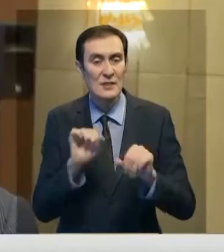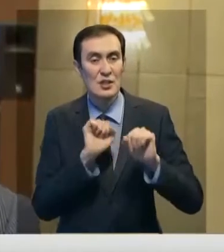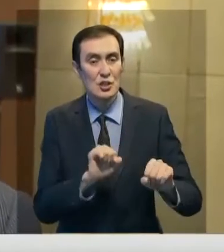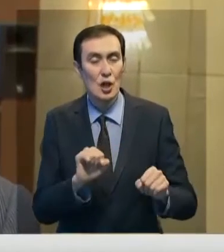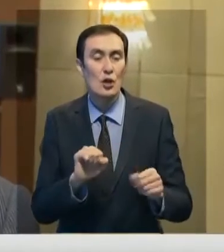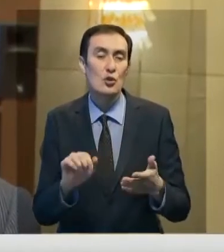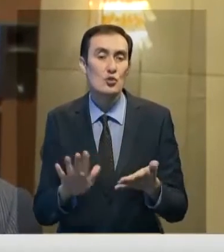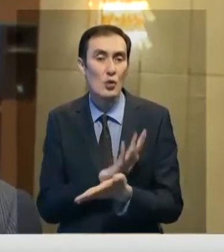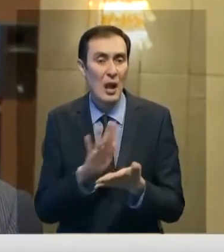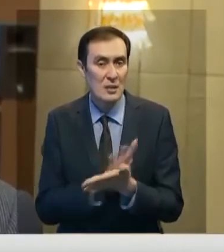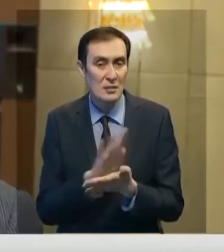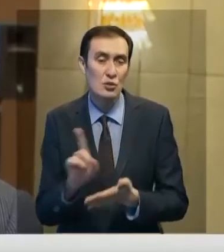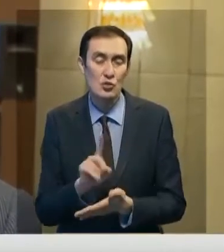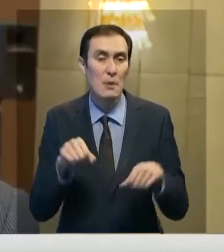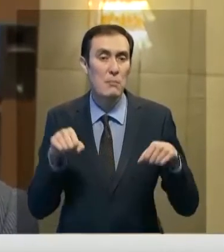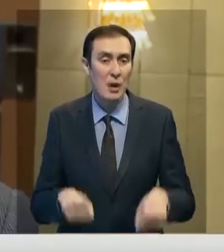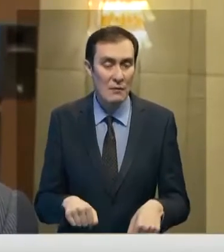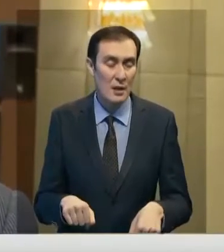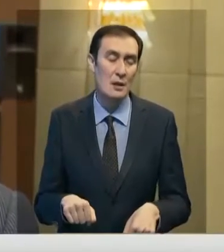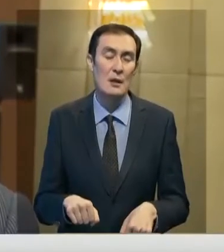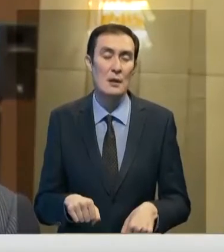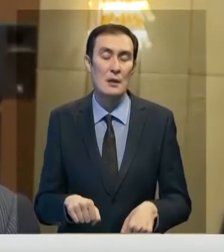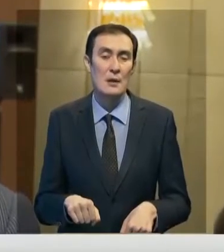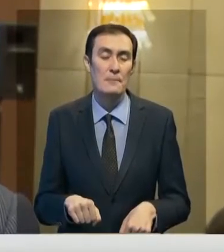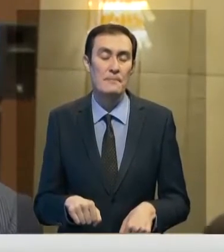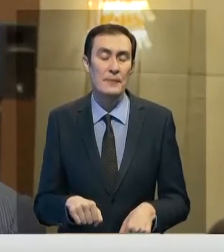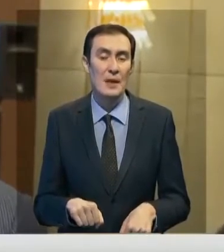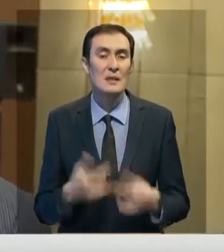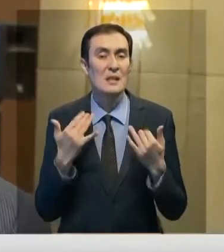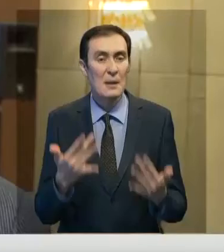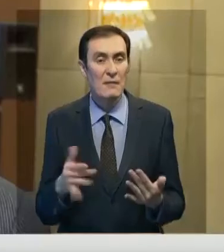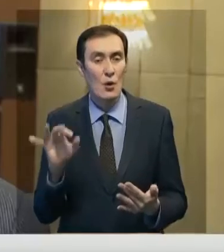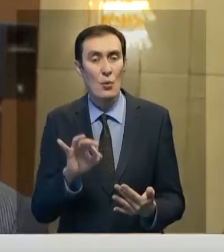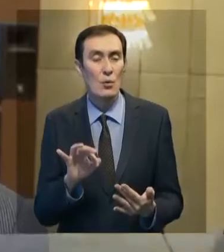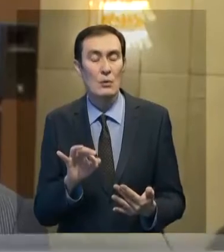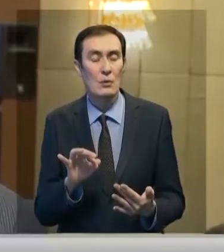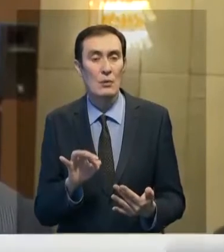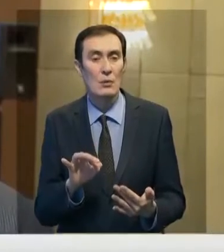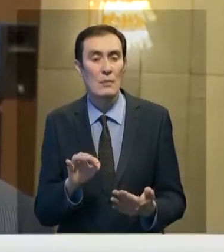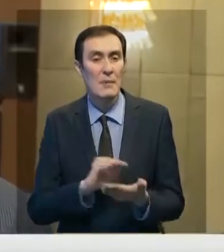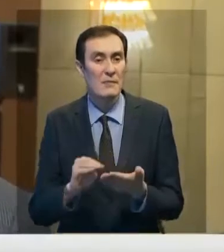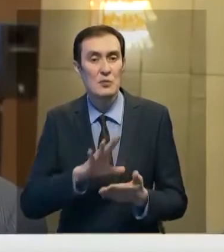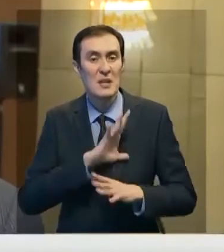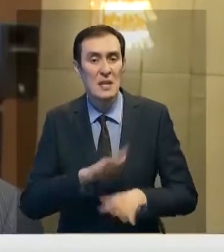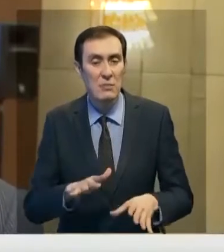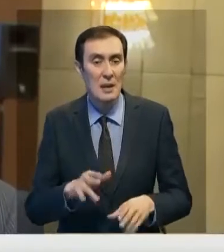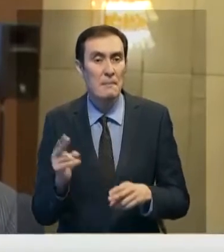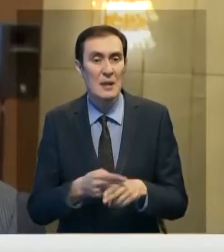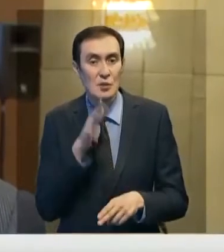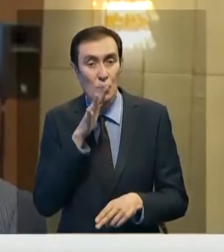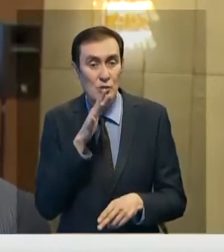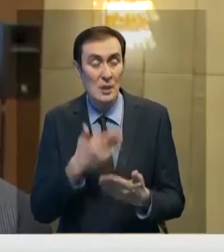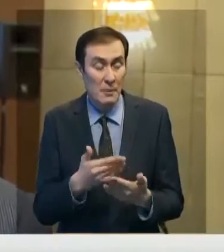журналистов, чтобы право, скажем так, требования опровержения материалов, чтобы они не были бессрочными, как